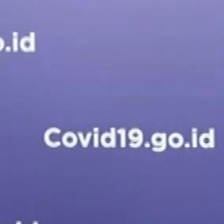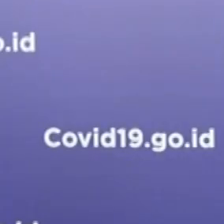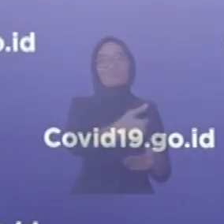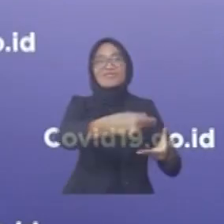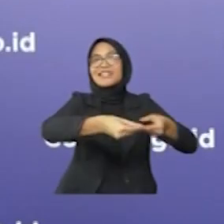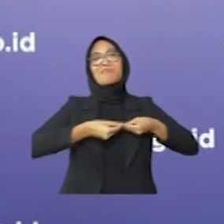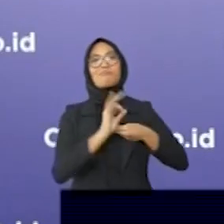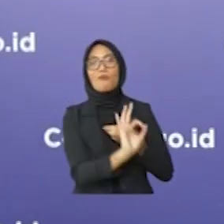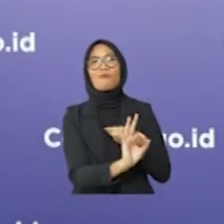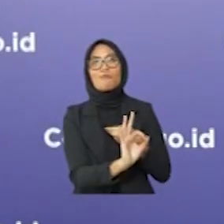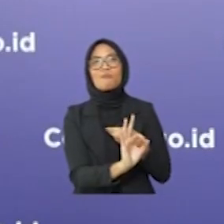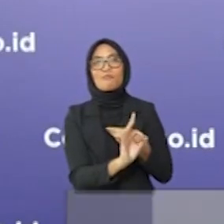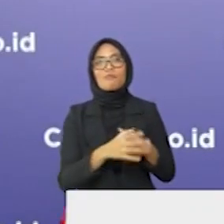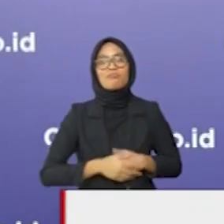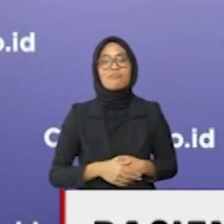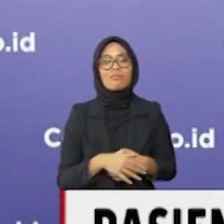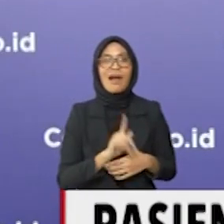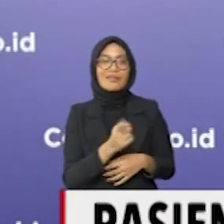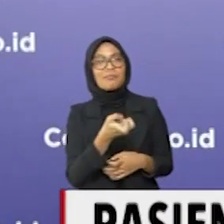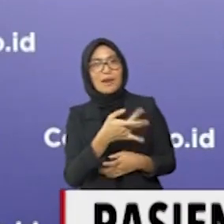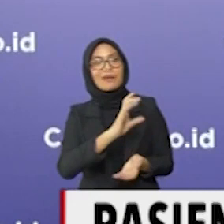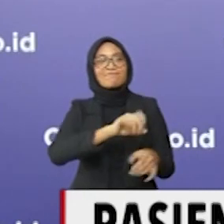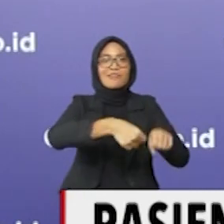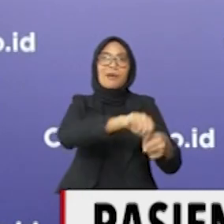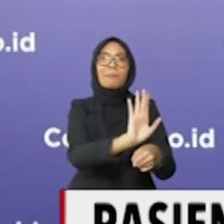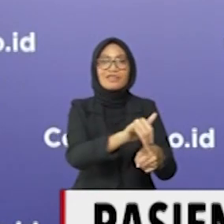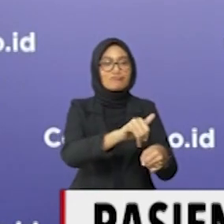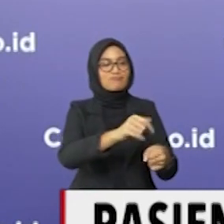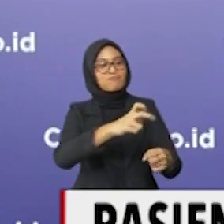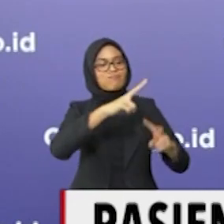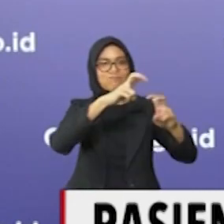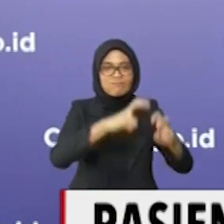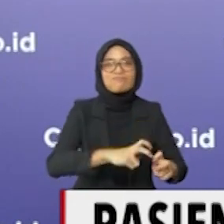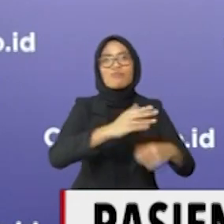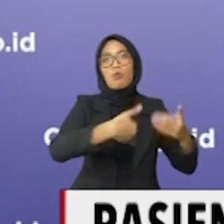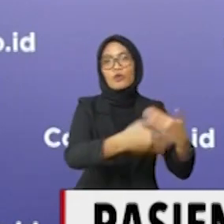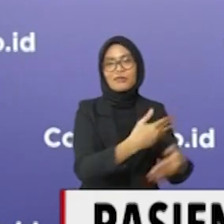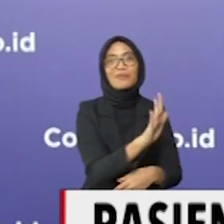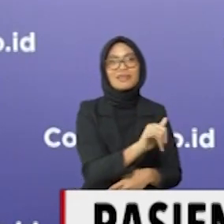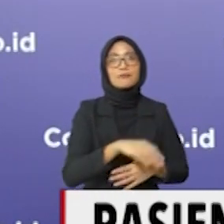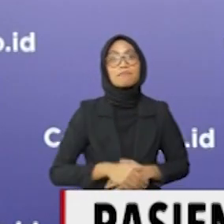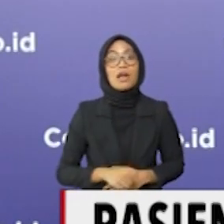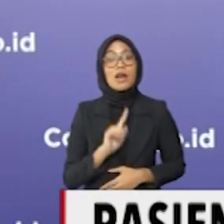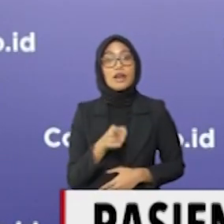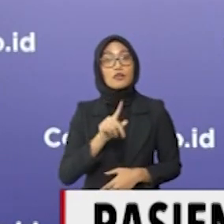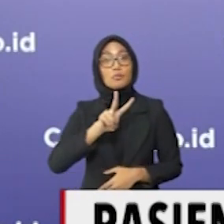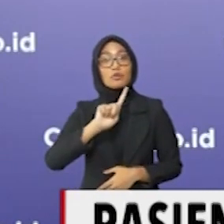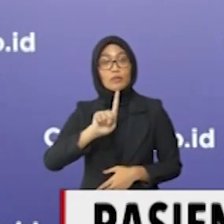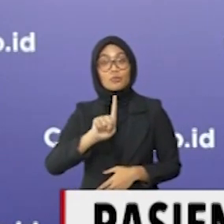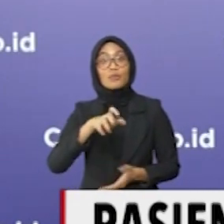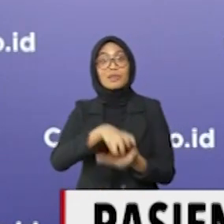melakukan pemeriksaan namun pelaporannya belum sampai di tempat kita kami sudah menghubungi satu persatu hari ini ada 21